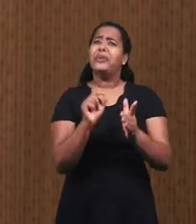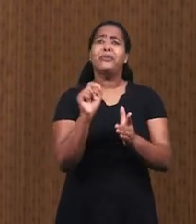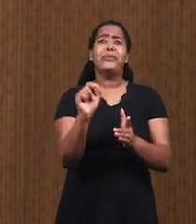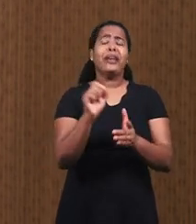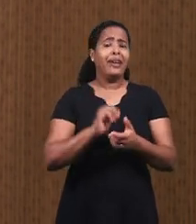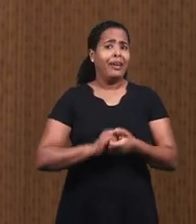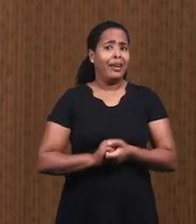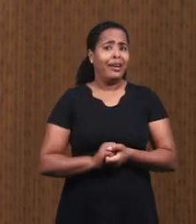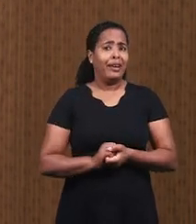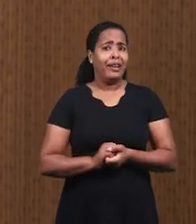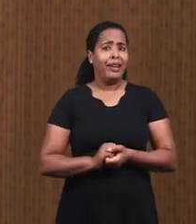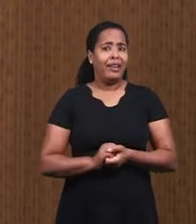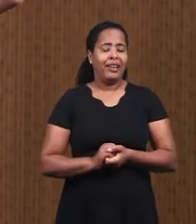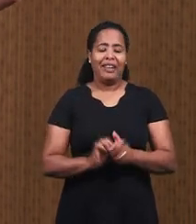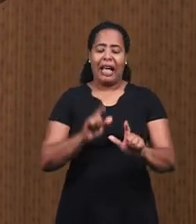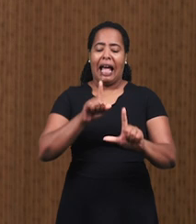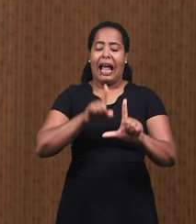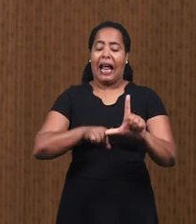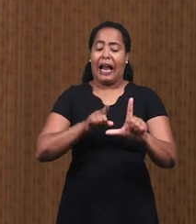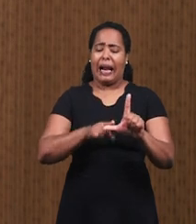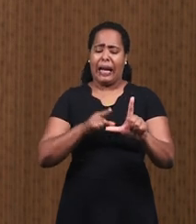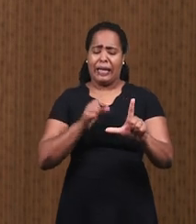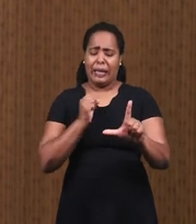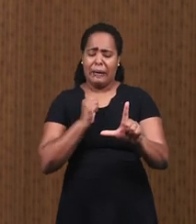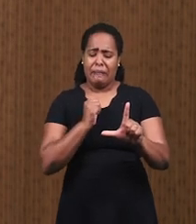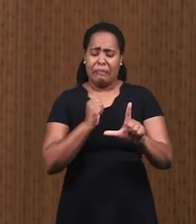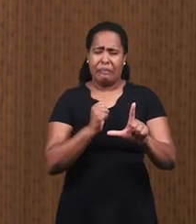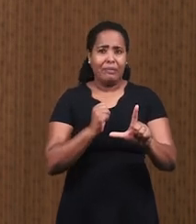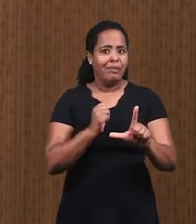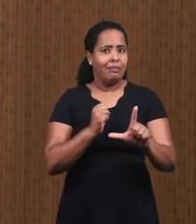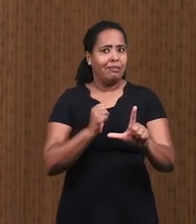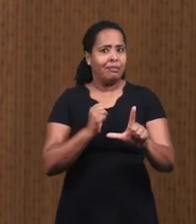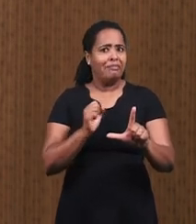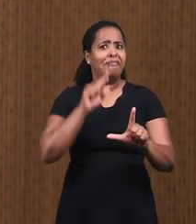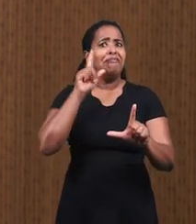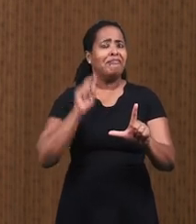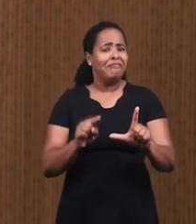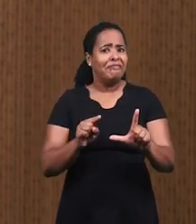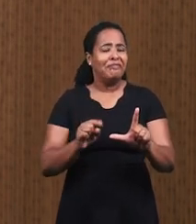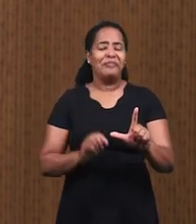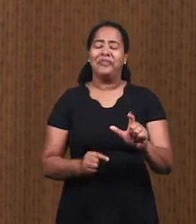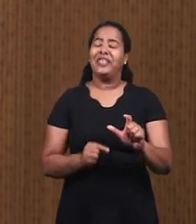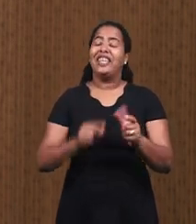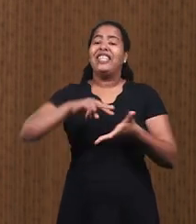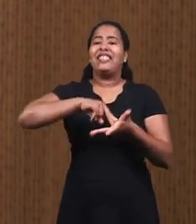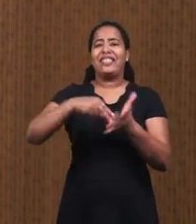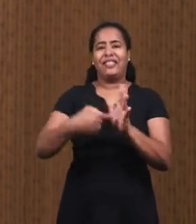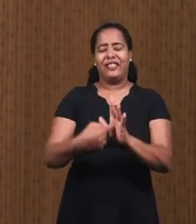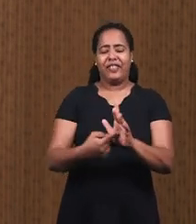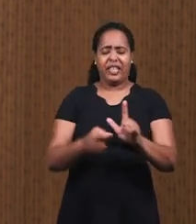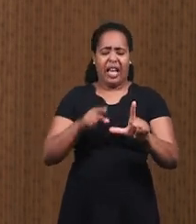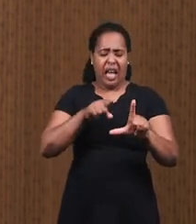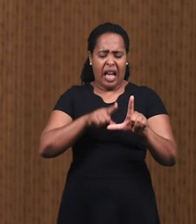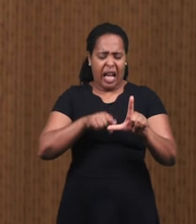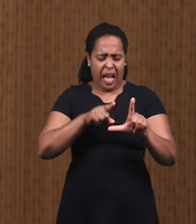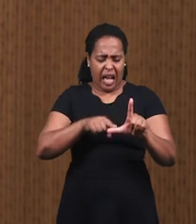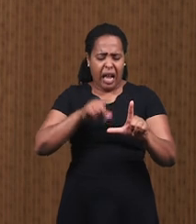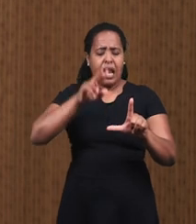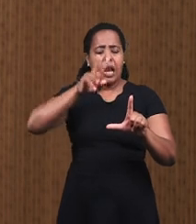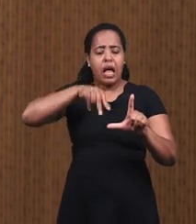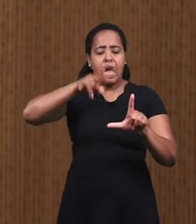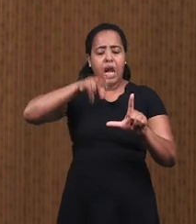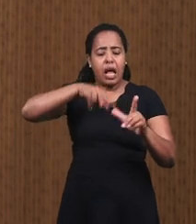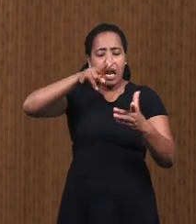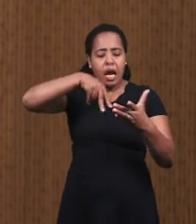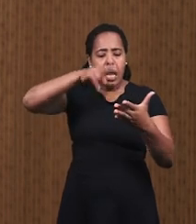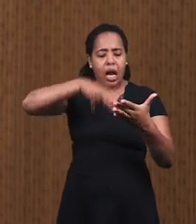Qu'est-ce que c'est ça? La lettre tue. La lettre tue, pourquoi? Il est en train de dire que la lettre, elle ne donne pas